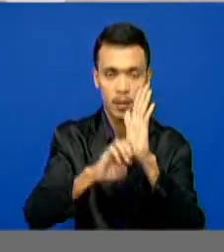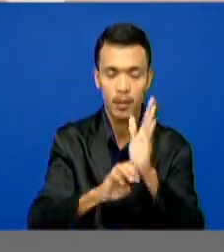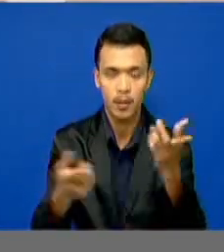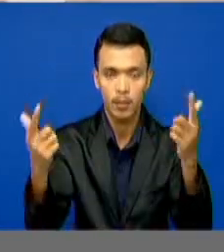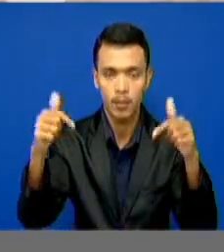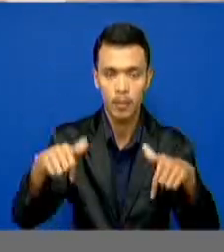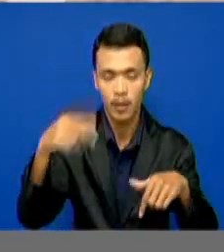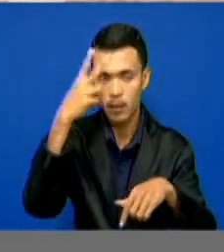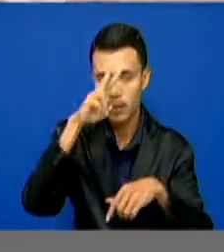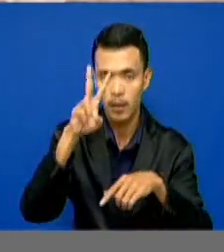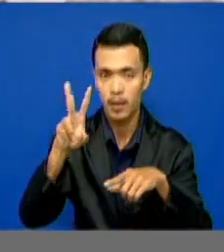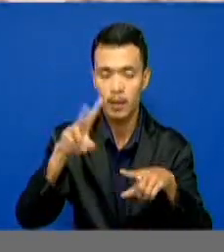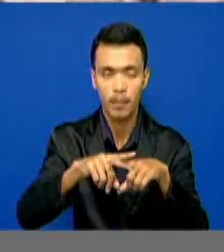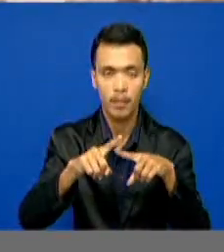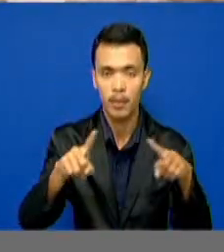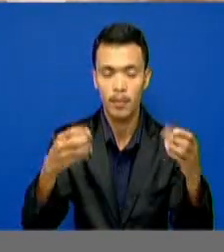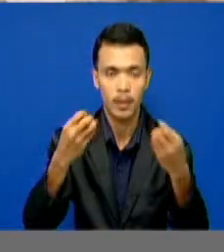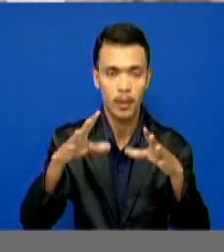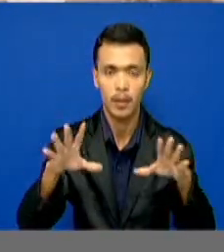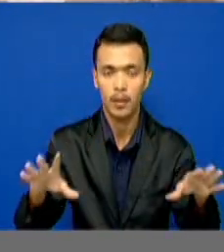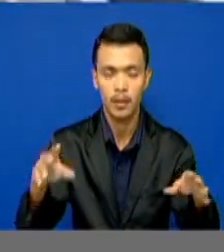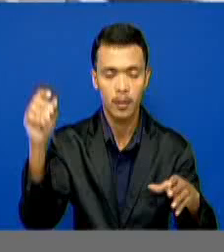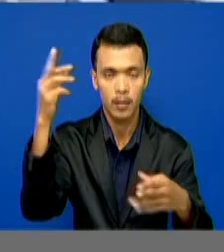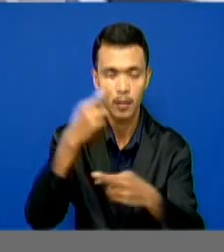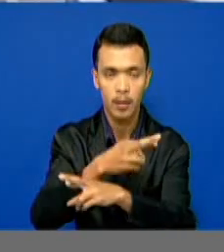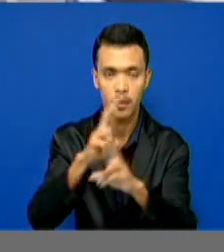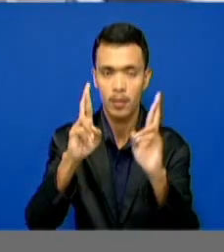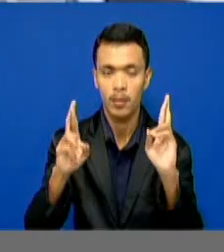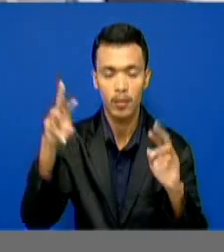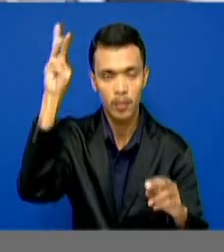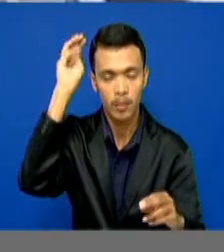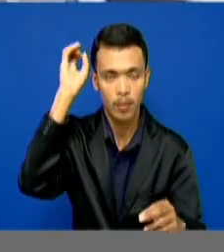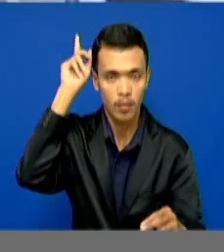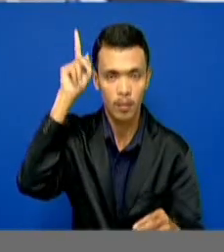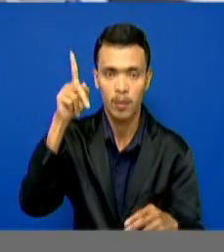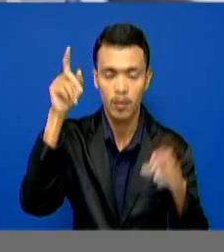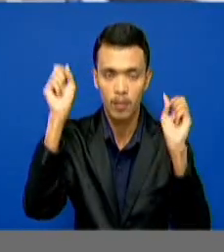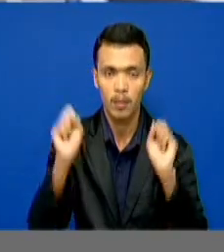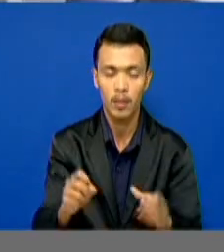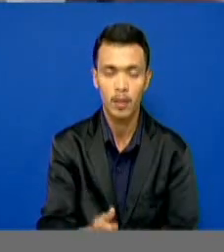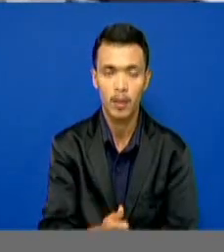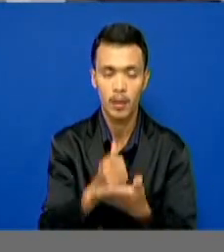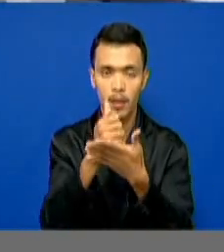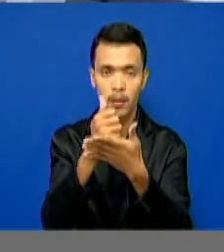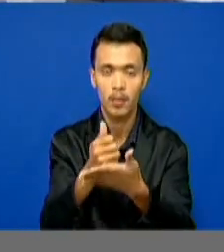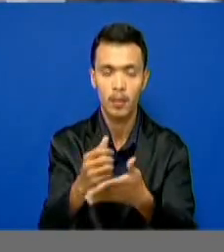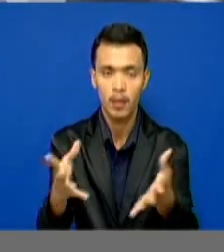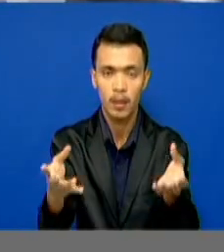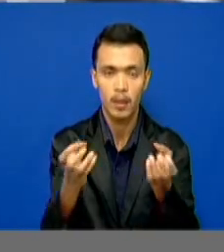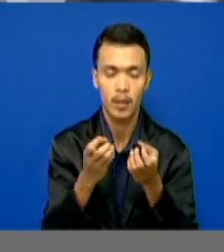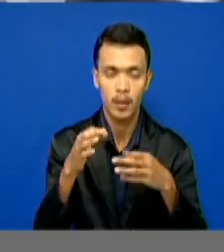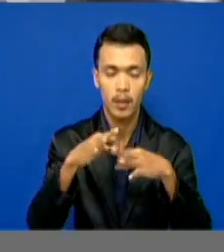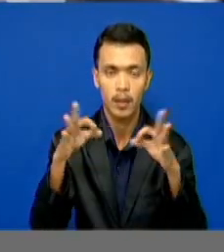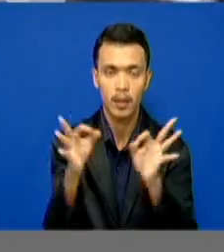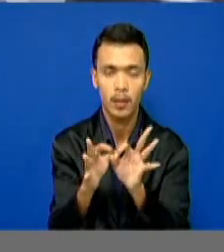resultado. Nih dunia kami khusus ba be obras publiku be laten dan etik ba. Karek emi akar kata atiru nih atiru mazmiru